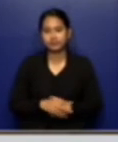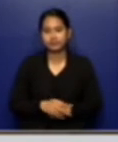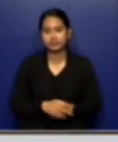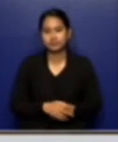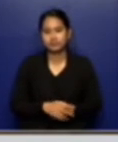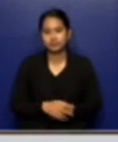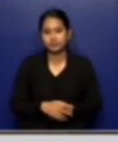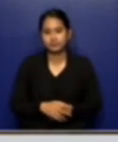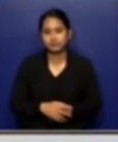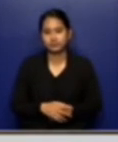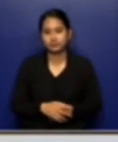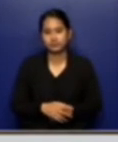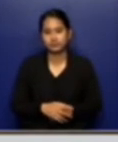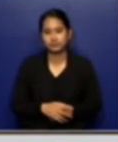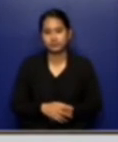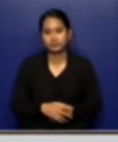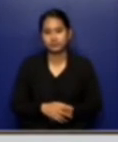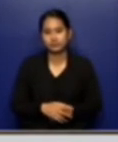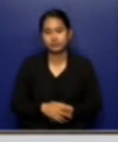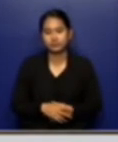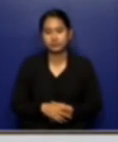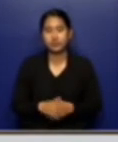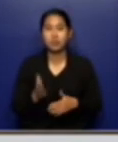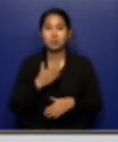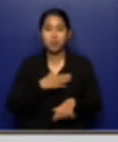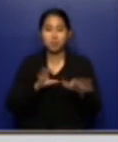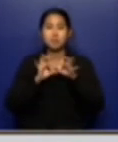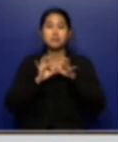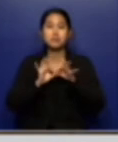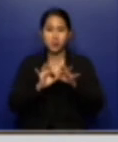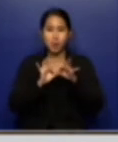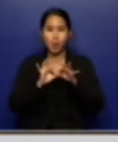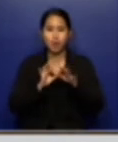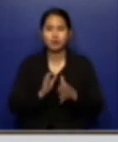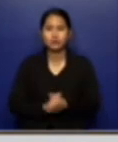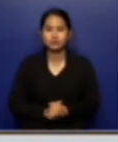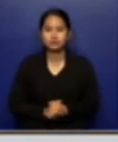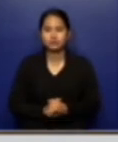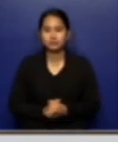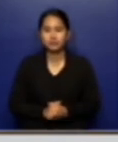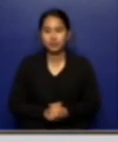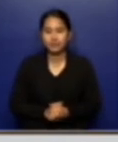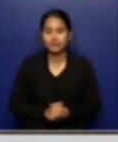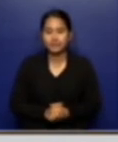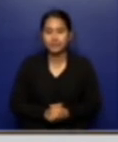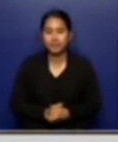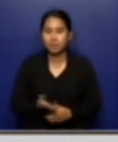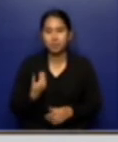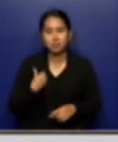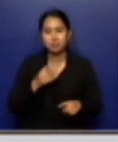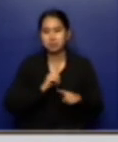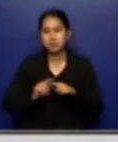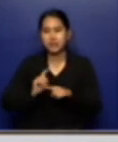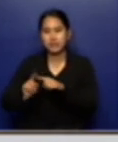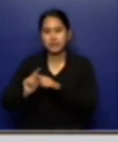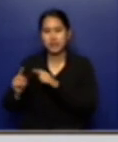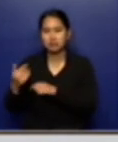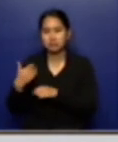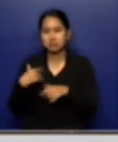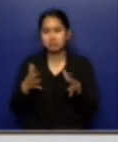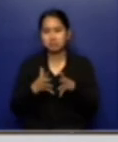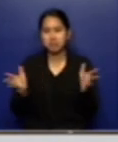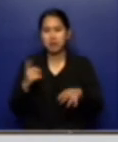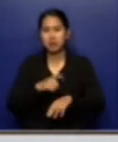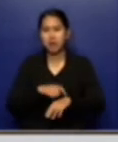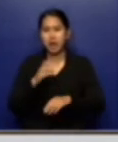นี่คือสิ่งที่ผมนะครับเป็นห่วงเป็นใยแทนพี่น้องคนท้องถิ่นมีเรื่องราวมากมายเยอะแยะครับประธานวันนี้มันเวล